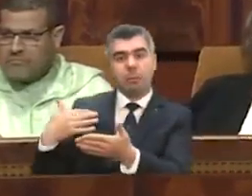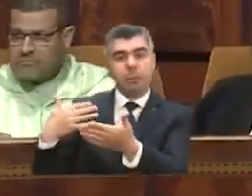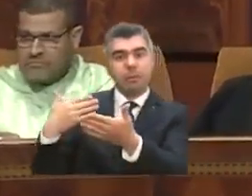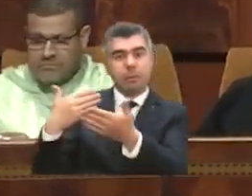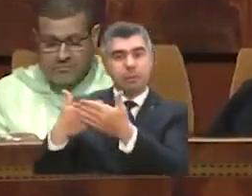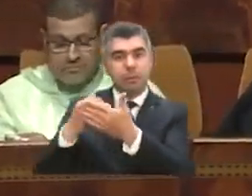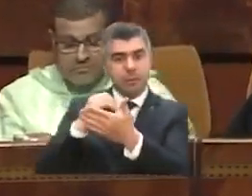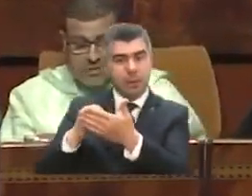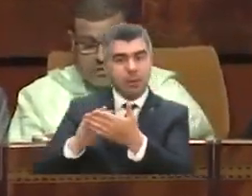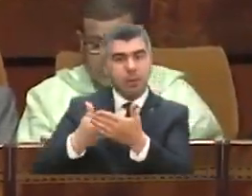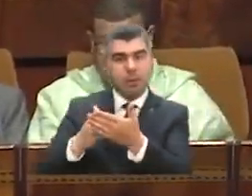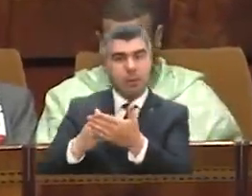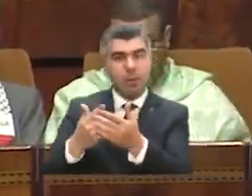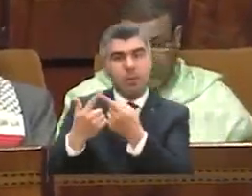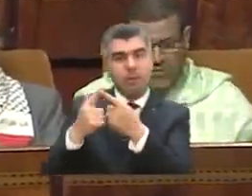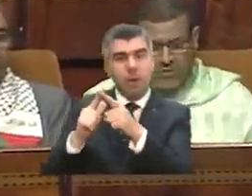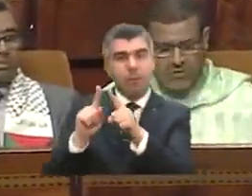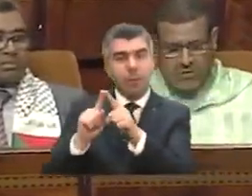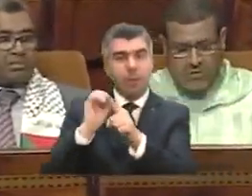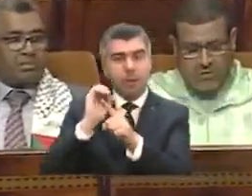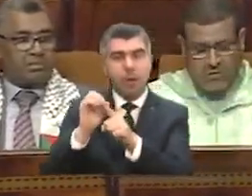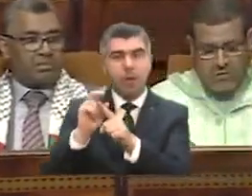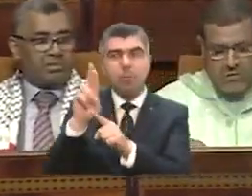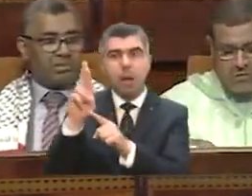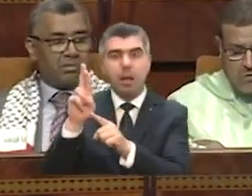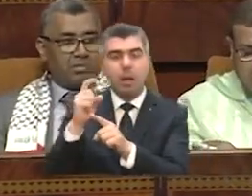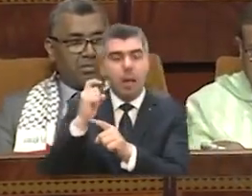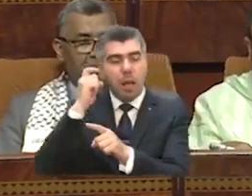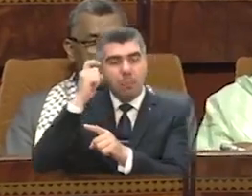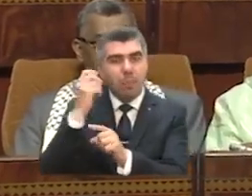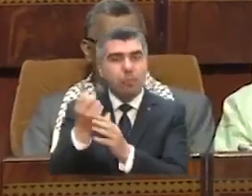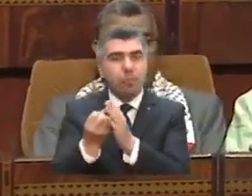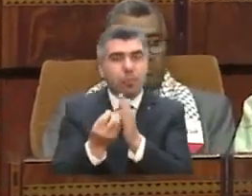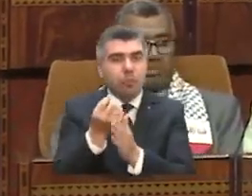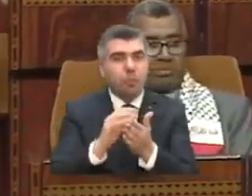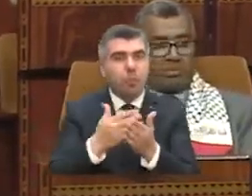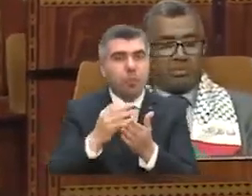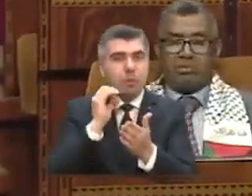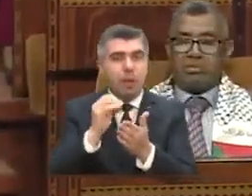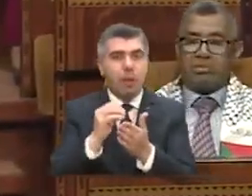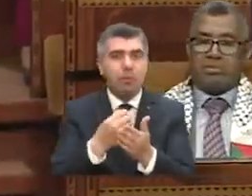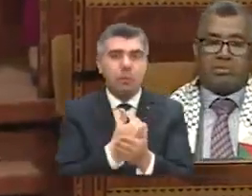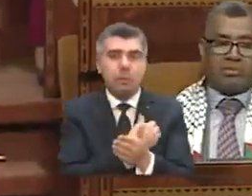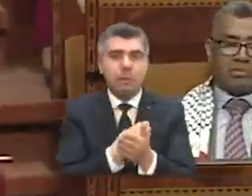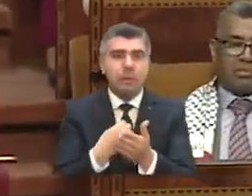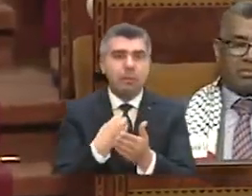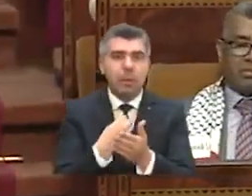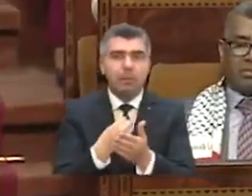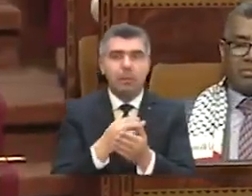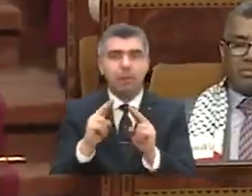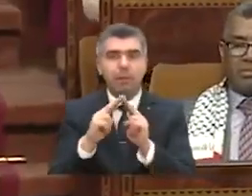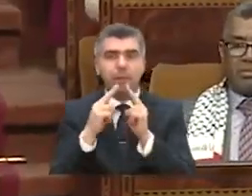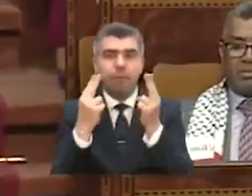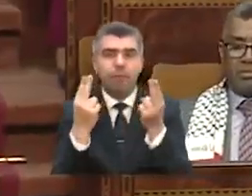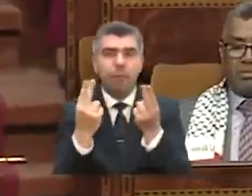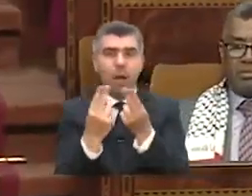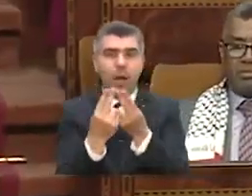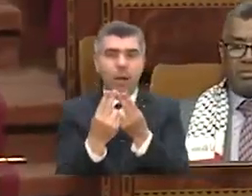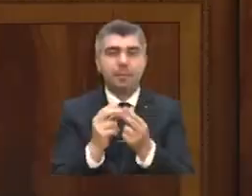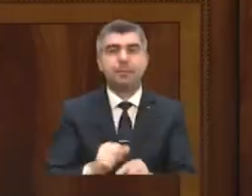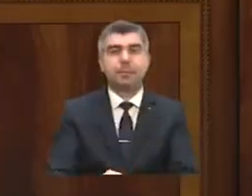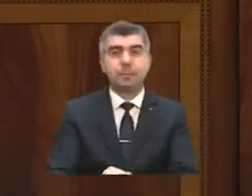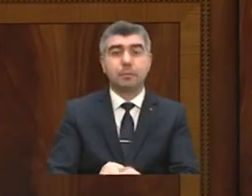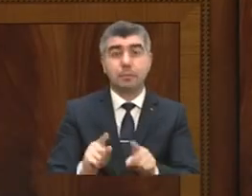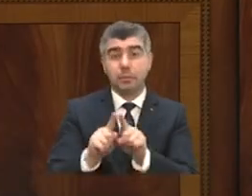السريع والاستباقي لجلالة الملك حفظه الله مع تطورات الأزمة الصحية العالمية وحرصه على جعلها